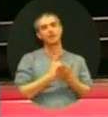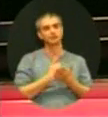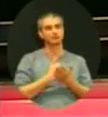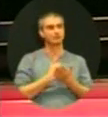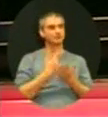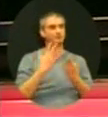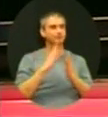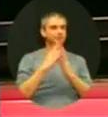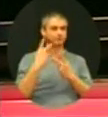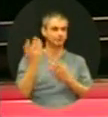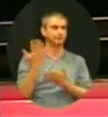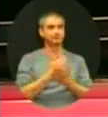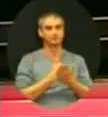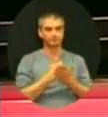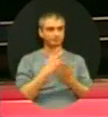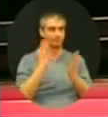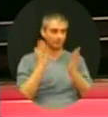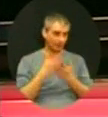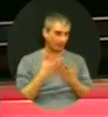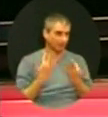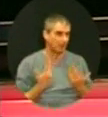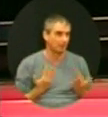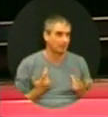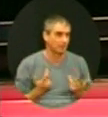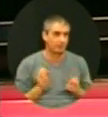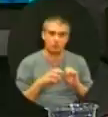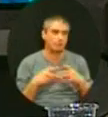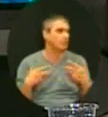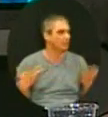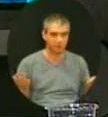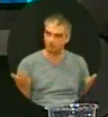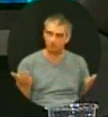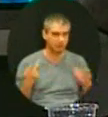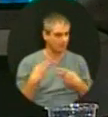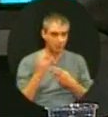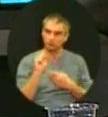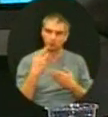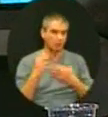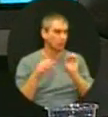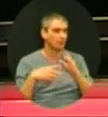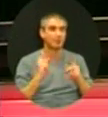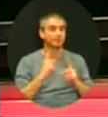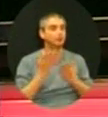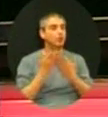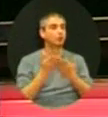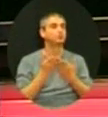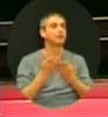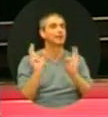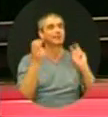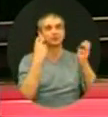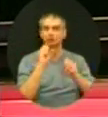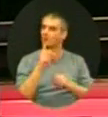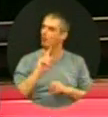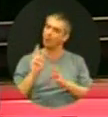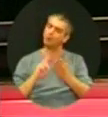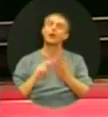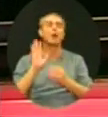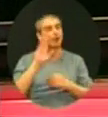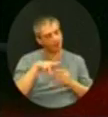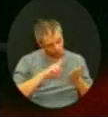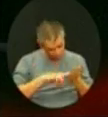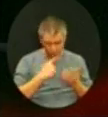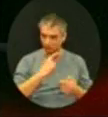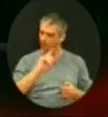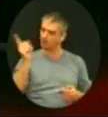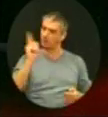מיקי, כמה כספים גויסו? בתי החולים מגייסים לנגב, לא, לא, אני רוצה לעזור לך, בין נתון. מי שעוזר בגיוס התורמים, זה לא קופת החולים. זה גם קופת החולים.